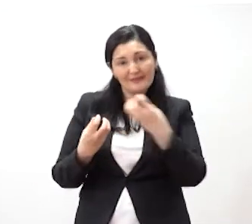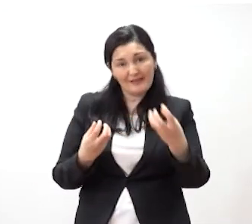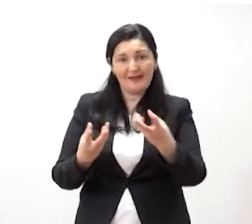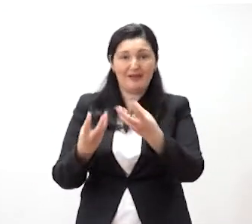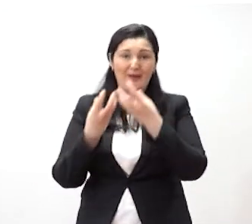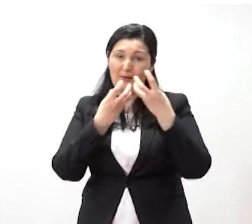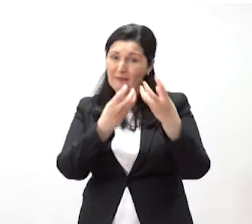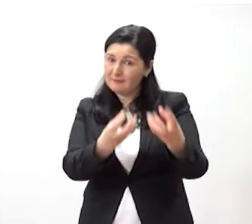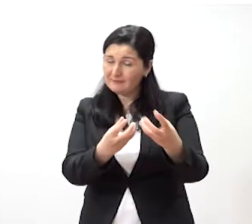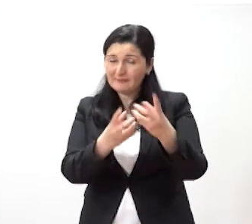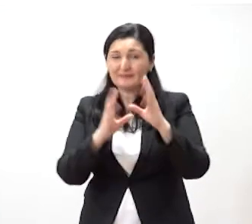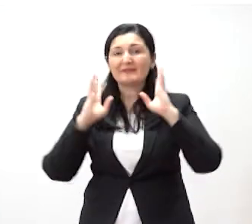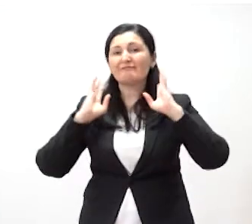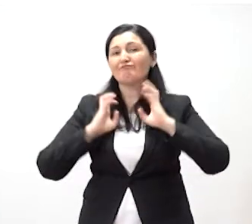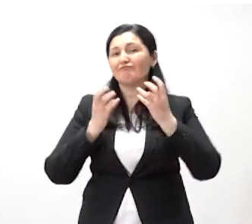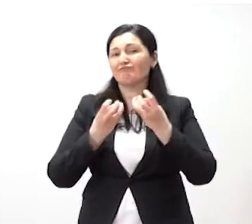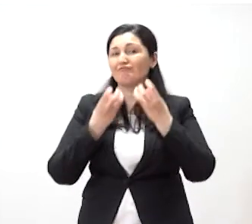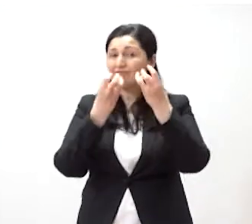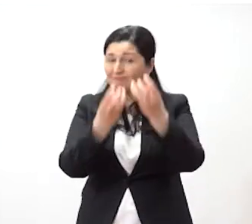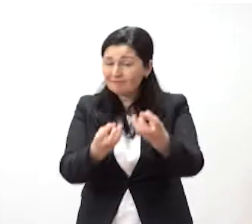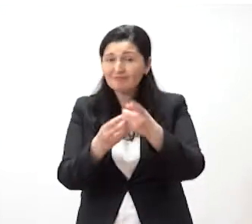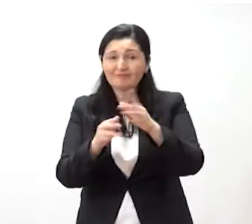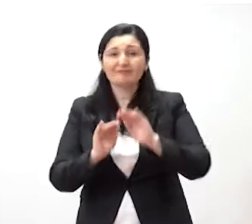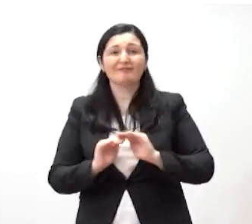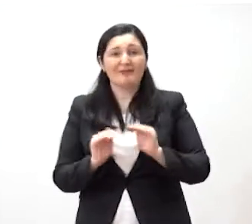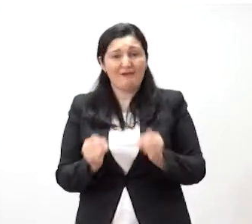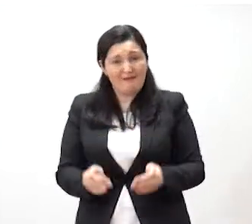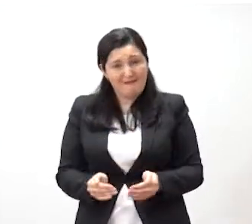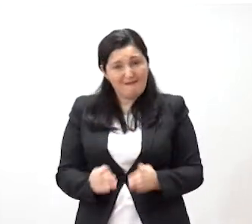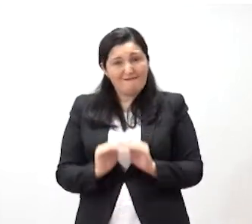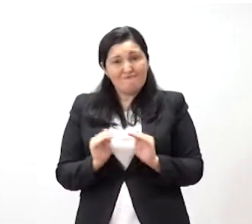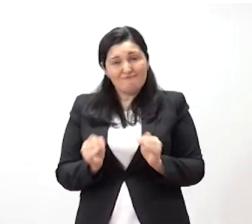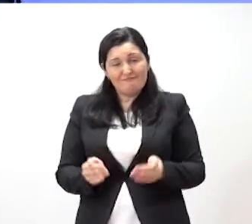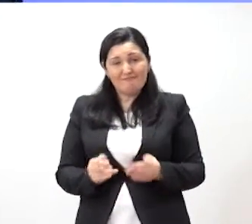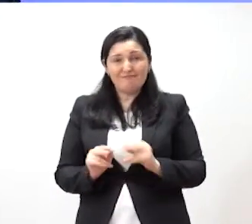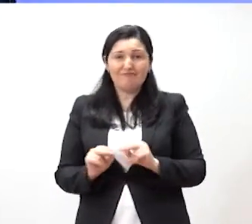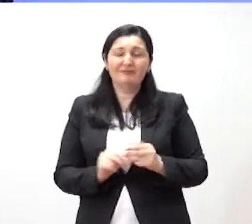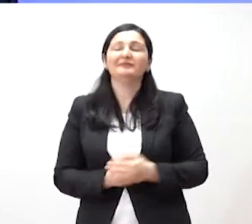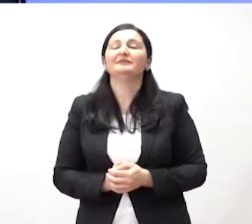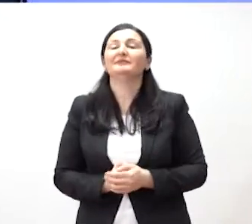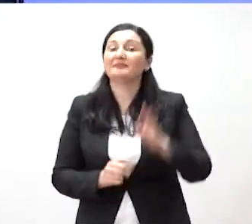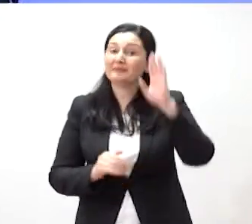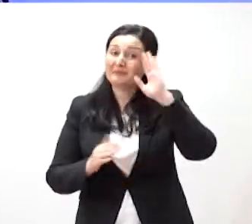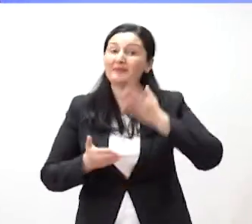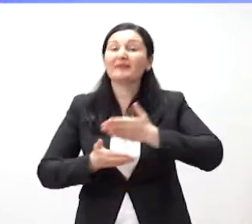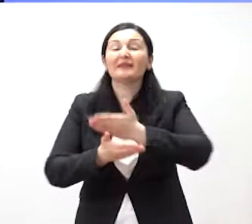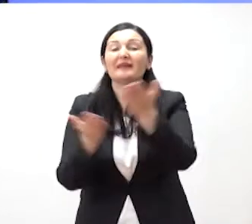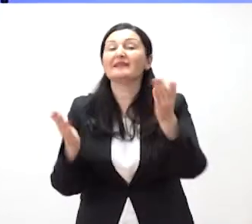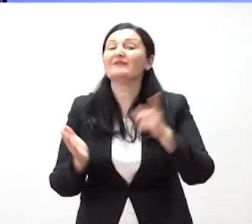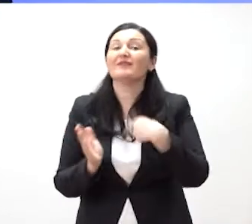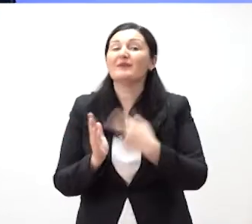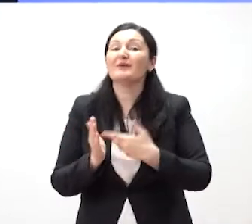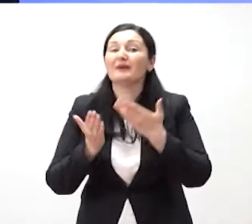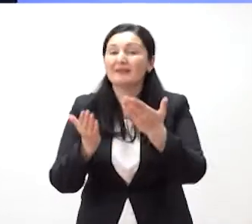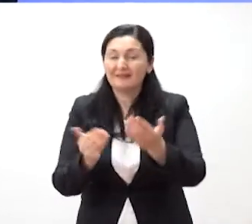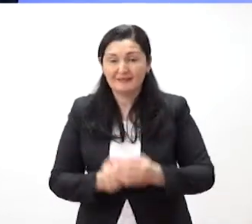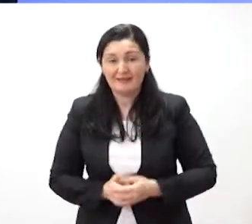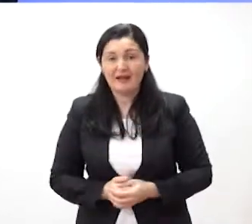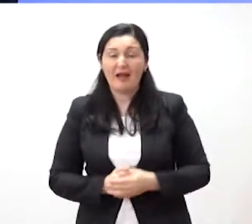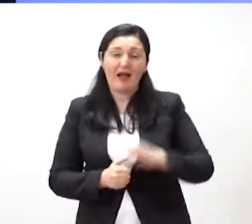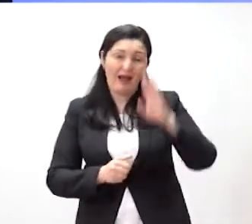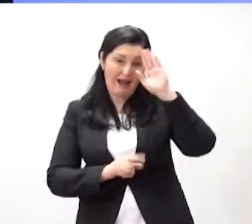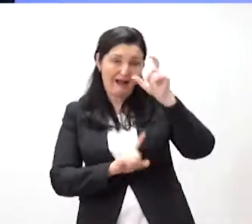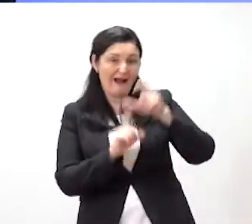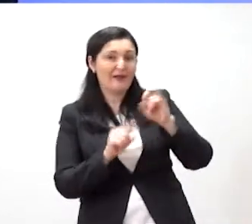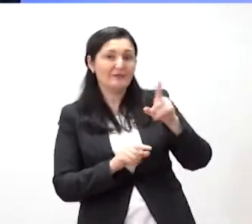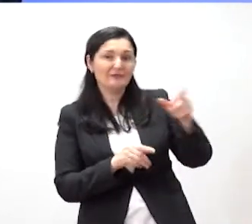дона тухми капкро ба зери пару болизе бояш гирифт. Бачао, савол. Азизҷон,